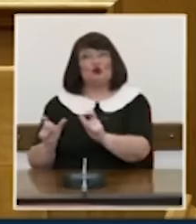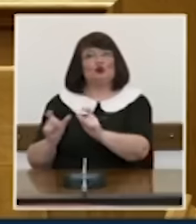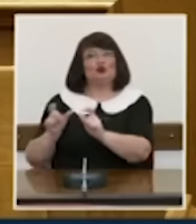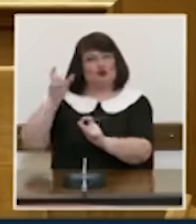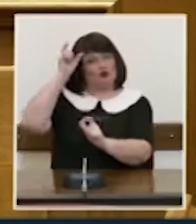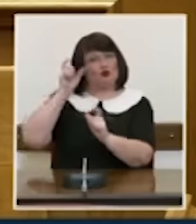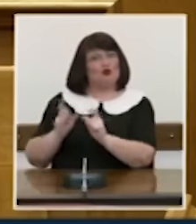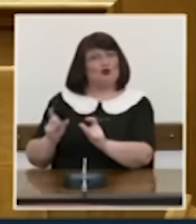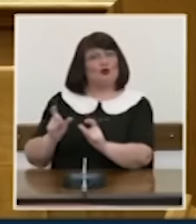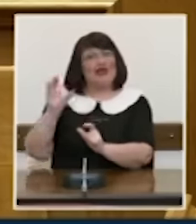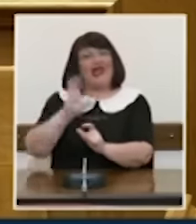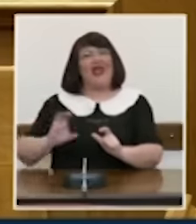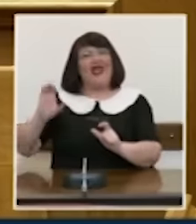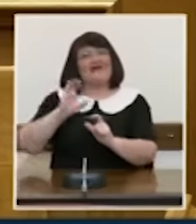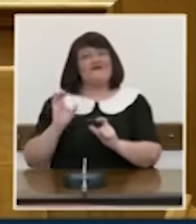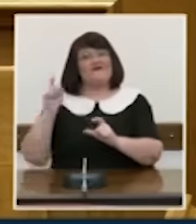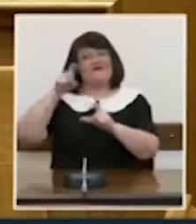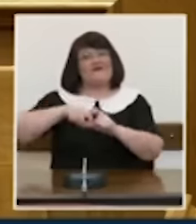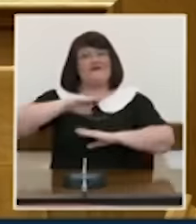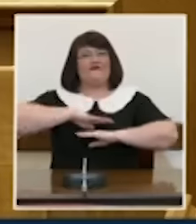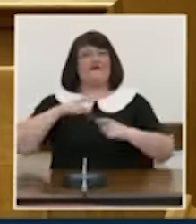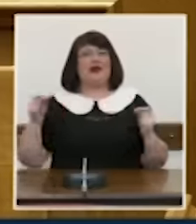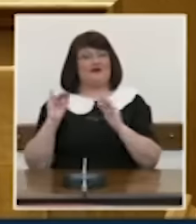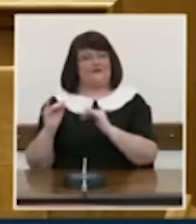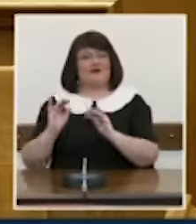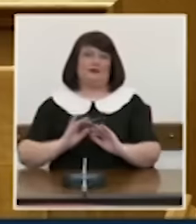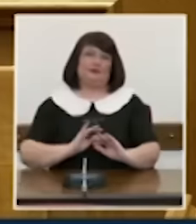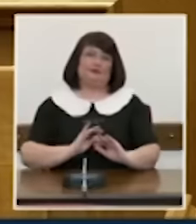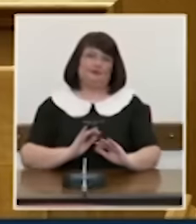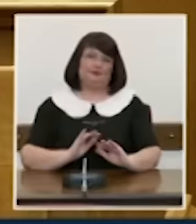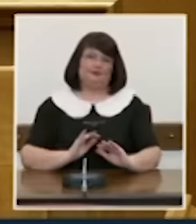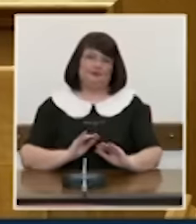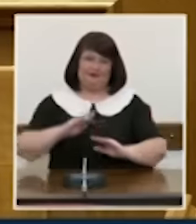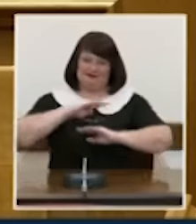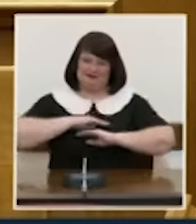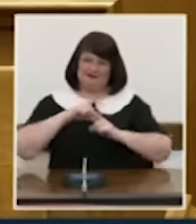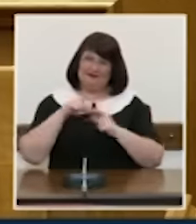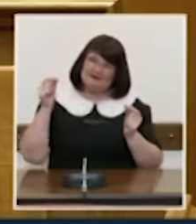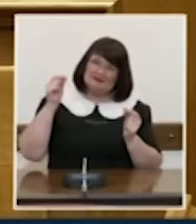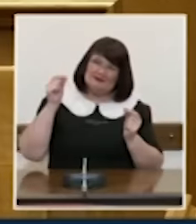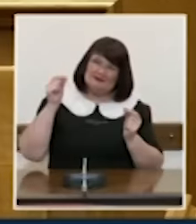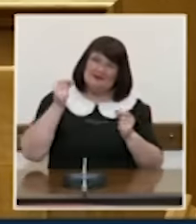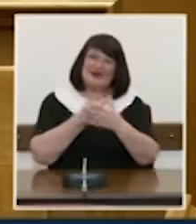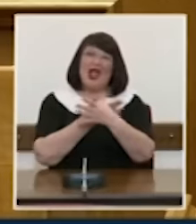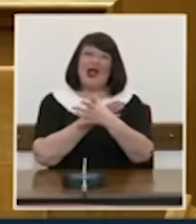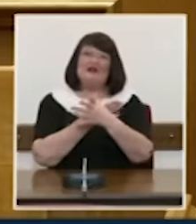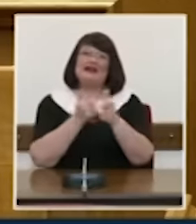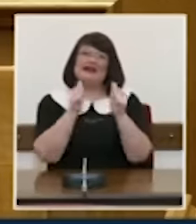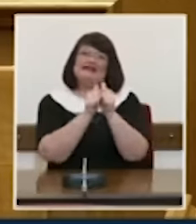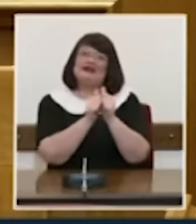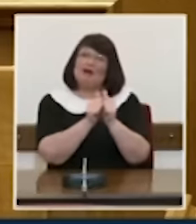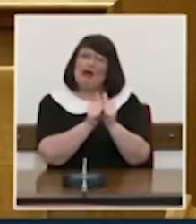στην ευρωατλαντική αγκαλιά, της νατοικής συμμάχου Αλβανίας με τις